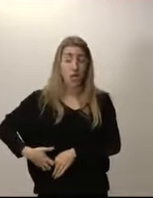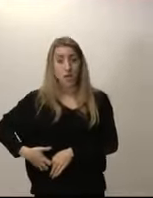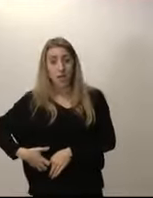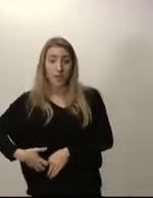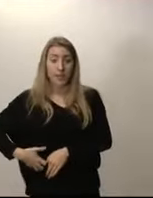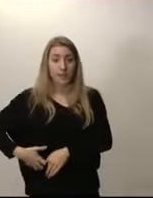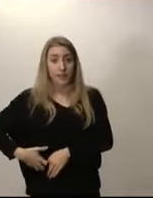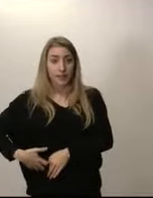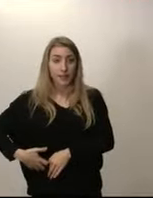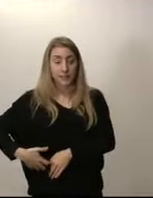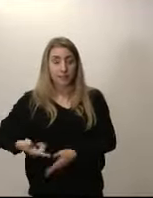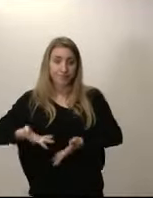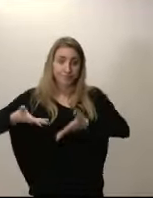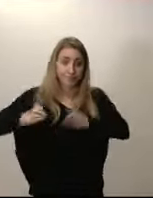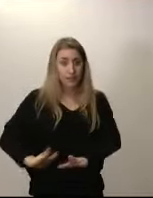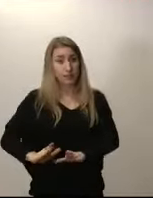augmenter